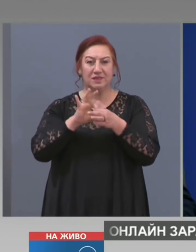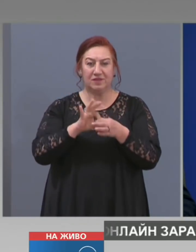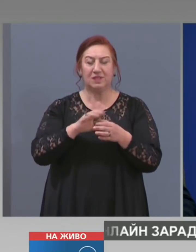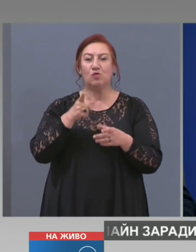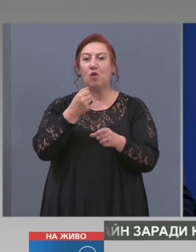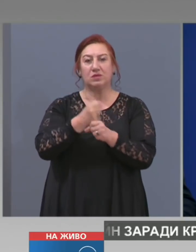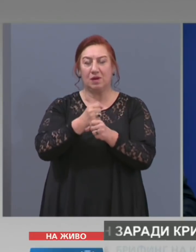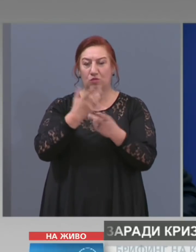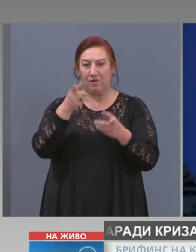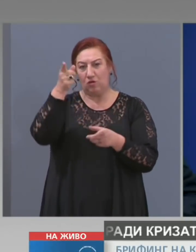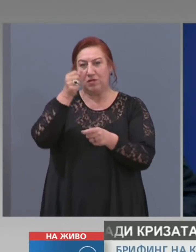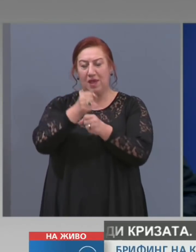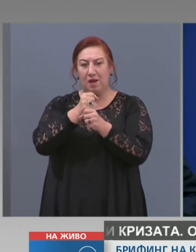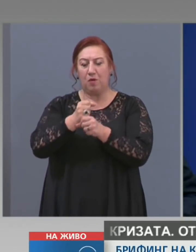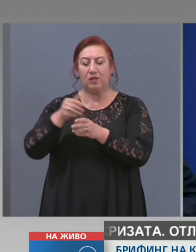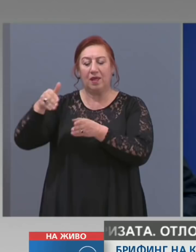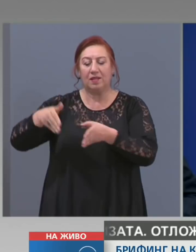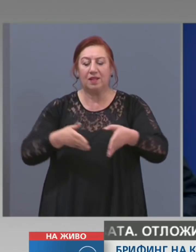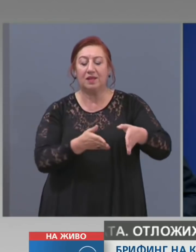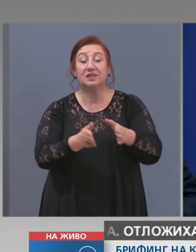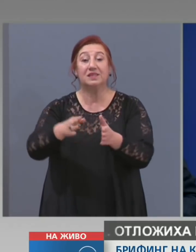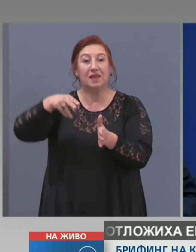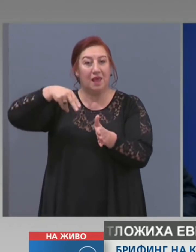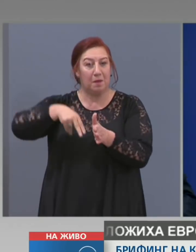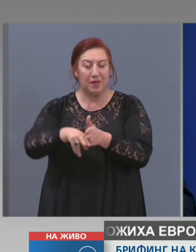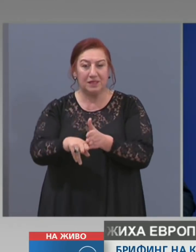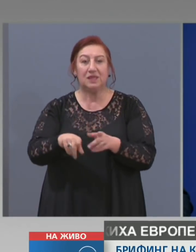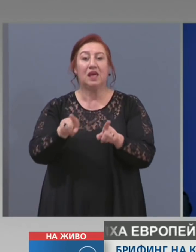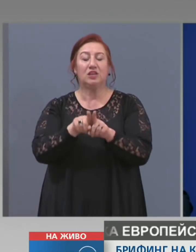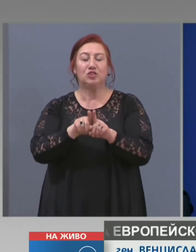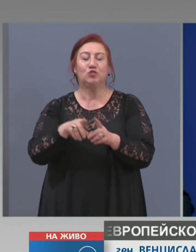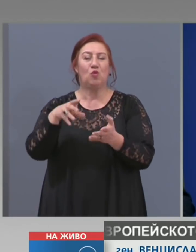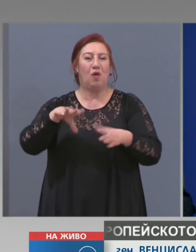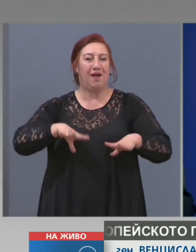ски пистите и въобще функционирането на града като туристически център.